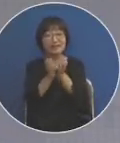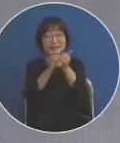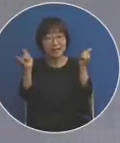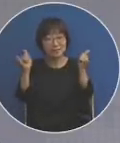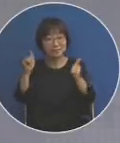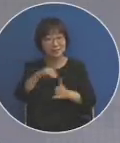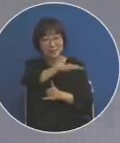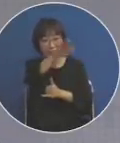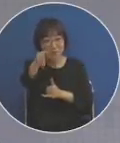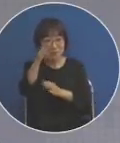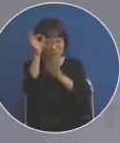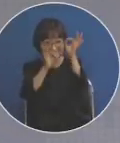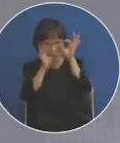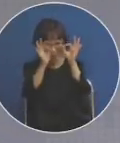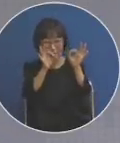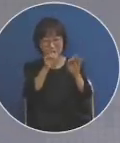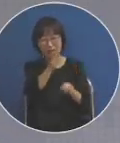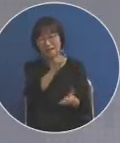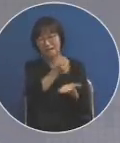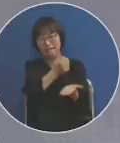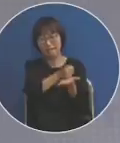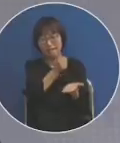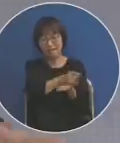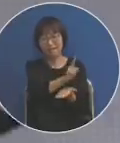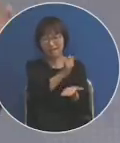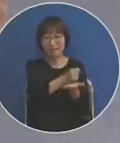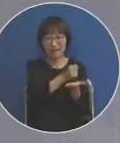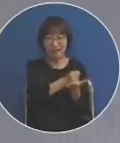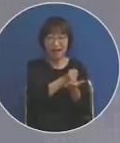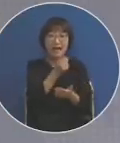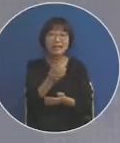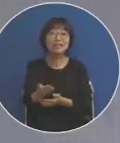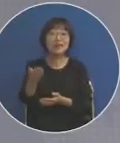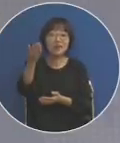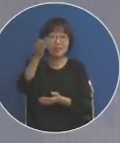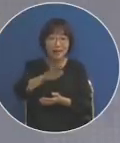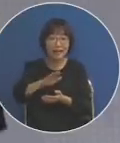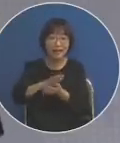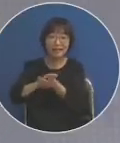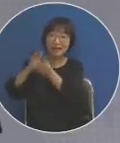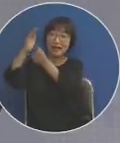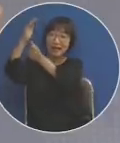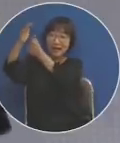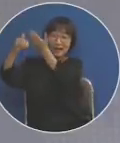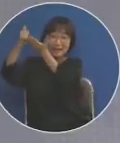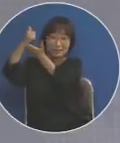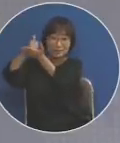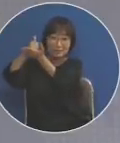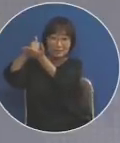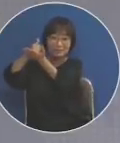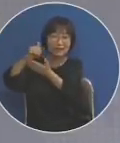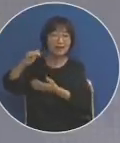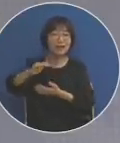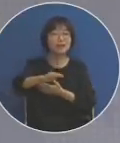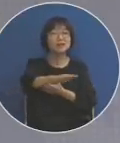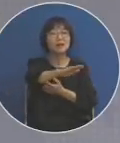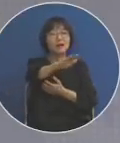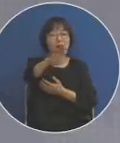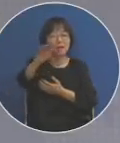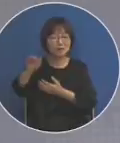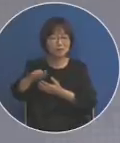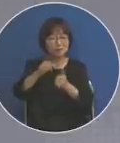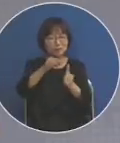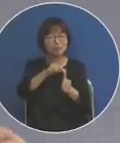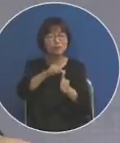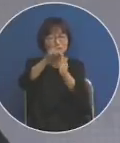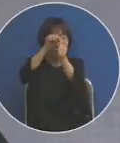and criticize that and make it very hard for you. 하나님은 여러분에게 그 사실에서 망하지 않도록 구원받도록 하나님은 여러분을 부르시는